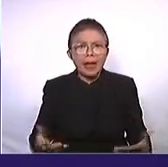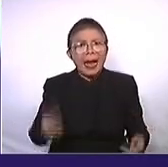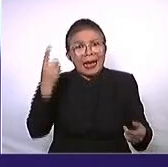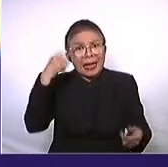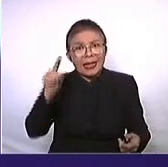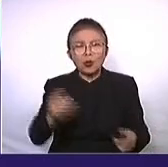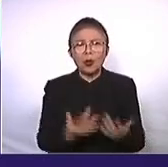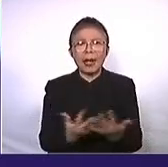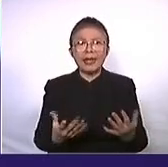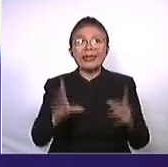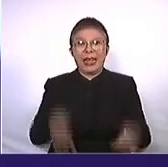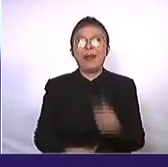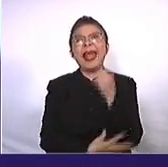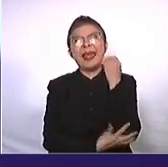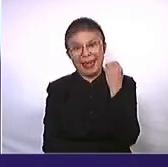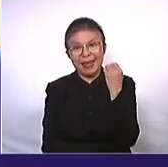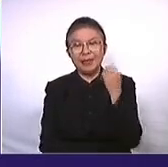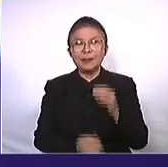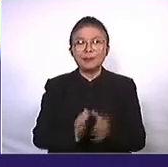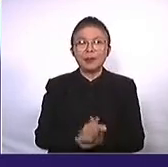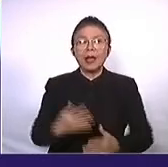Akibatnya apa? Rakyat miskin. Saya